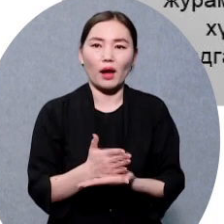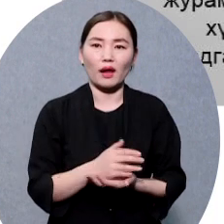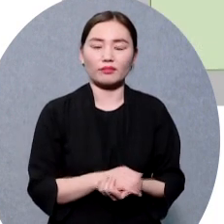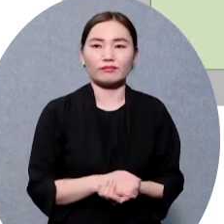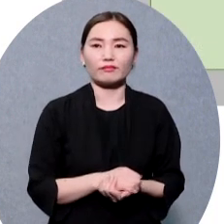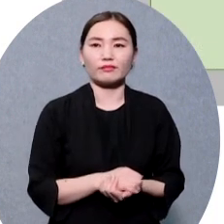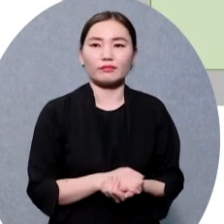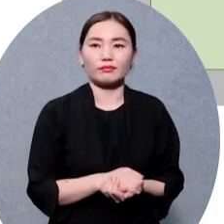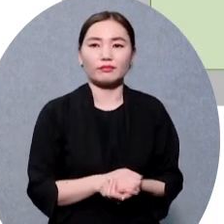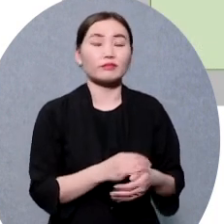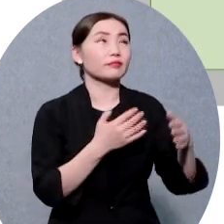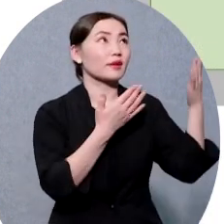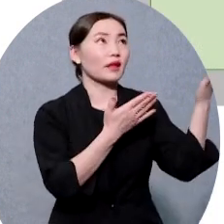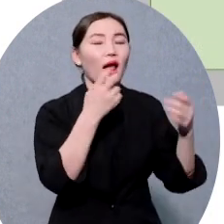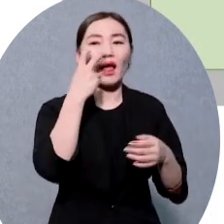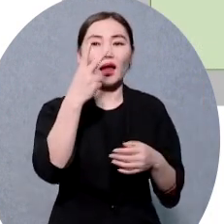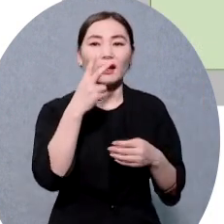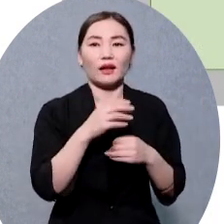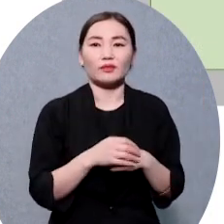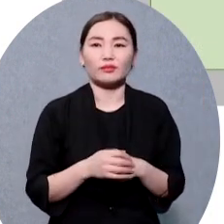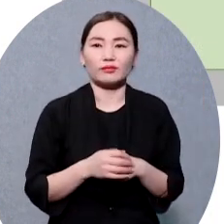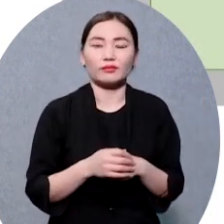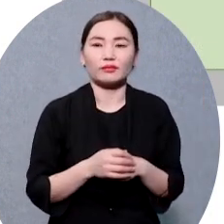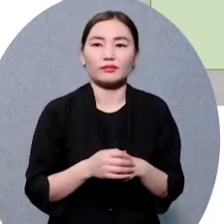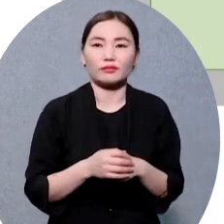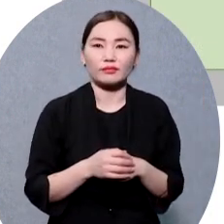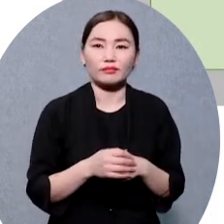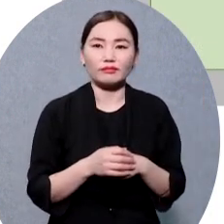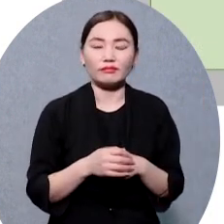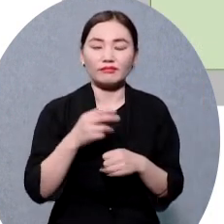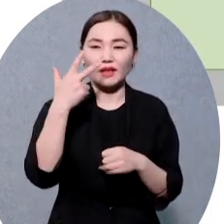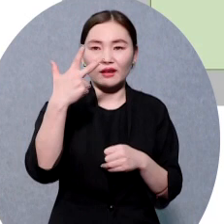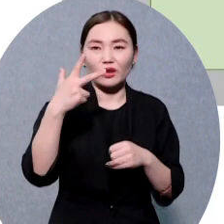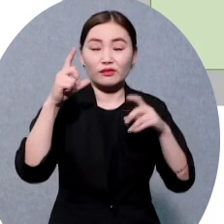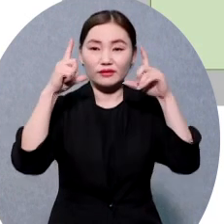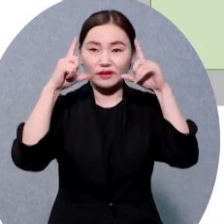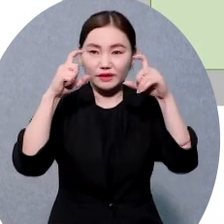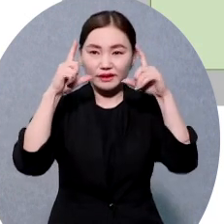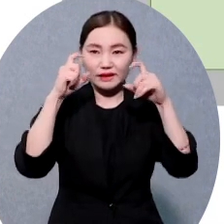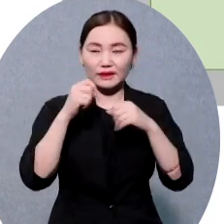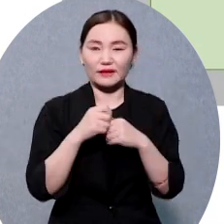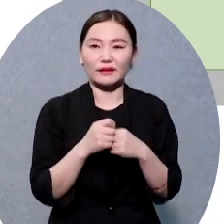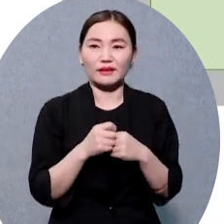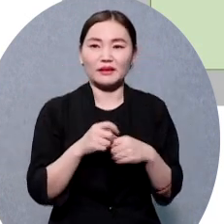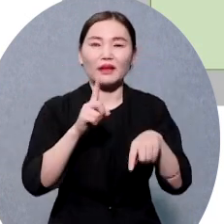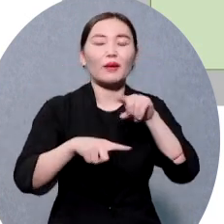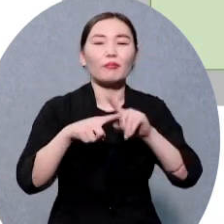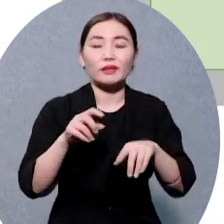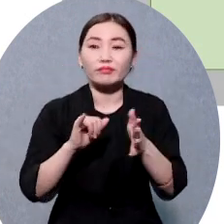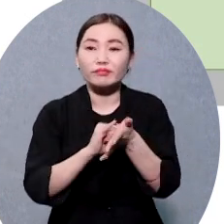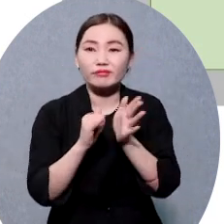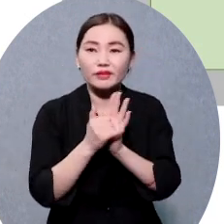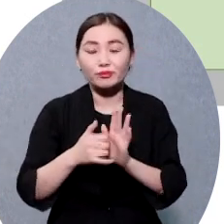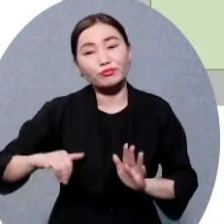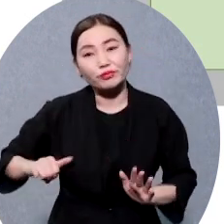байгаа. За тэгэхээр зэрэг сүмхийдүүдийг олноор одоо байгуулах шалтгааныг бид нар дээр дурдсан. Тэгвэл одоо бид нар та бүхэн